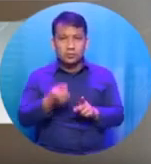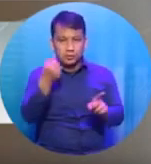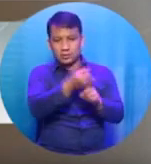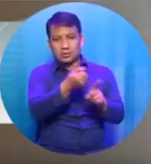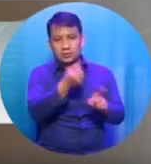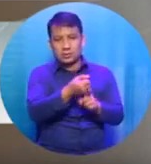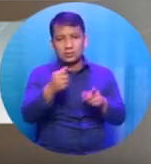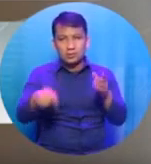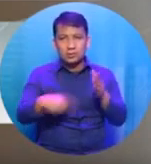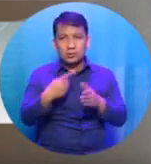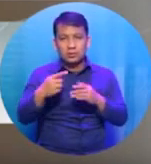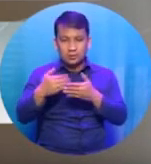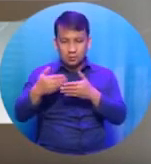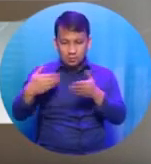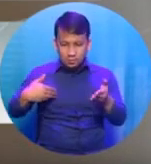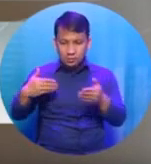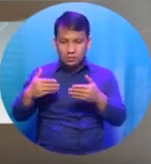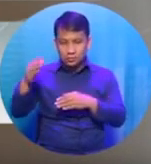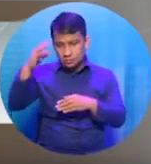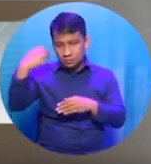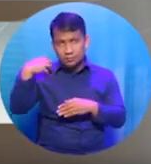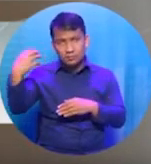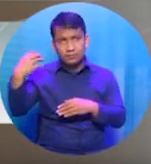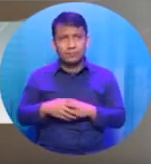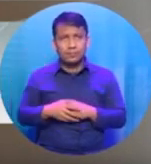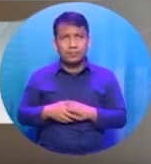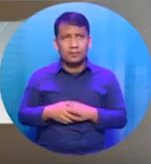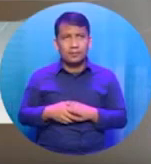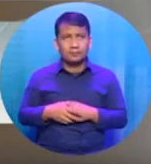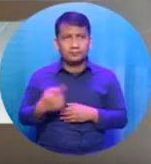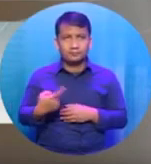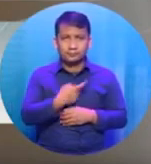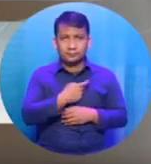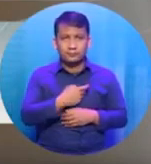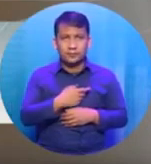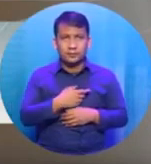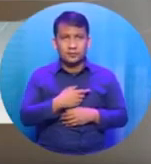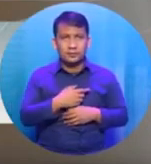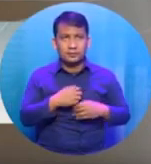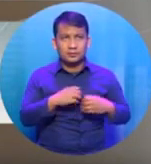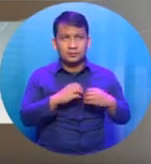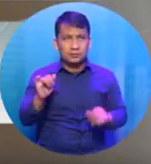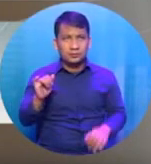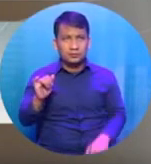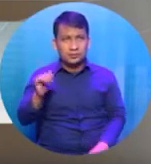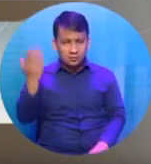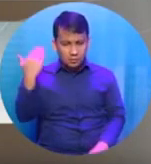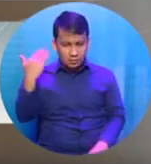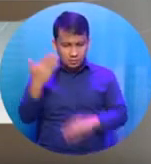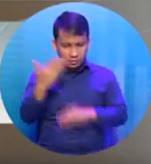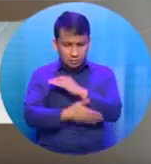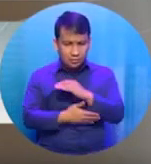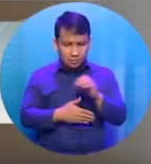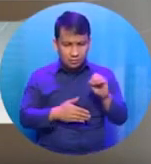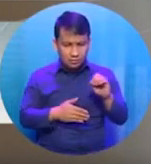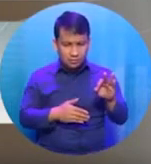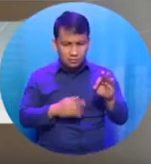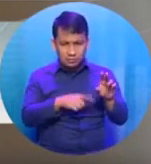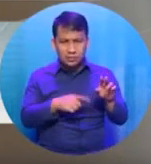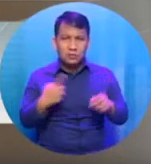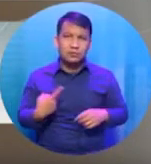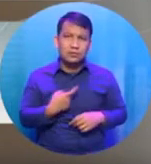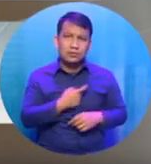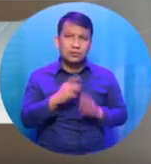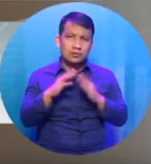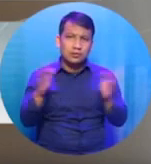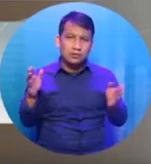nananakit sa kanila minsan bukod po doon sa amo nila. Alam niyo sir, masakit sa puso ko pag sinasaktan ng mga taga-ibang bansa ang ating mga OFW, pero